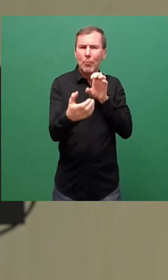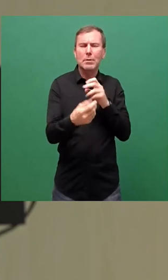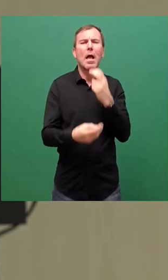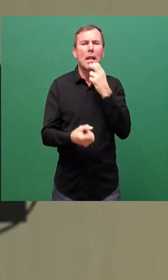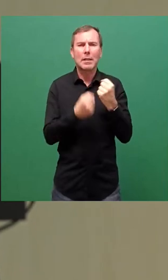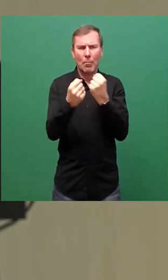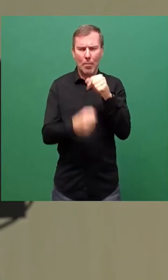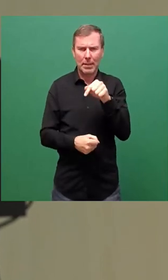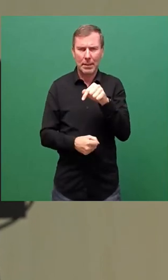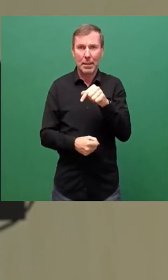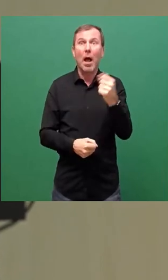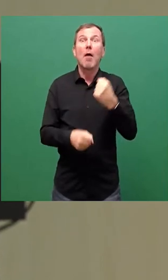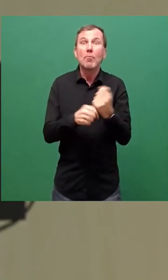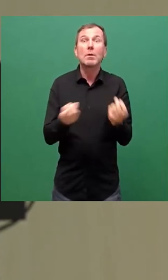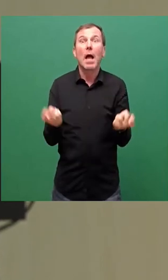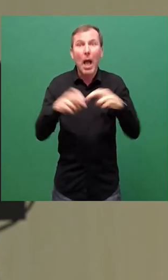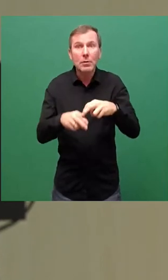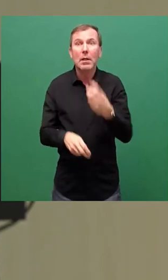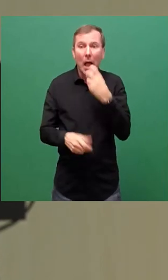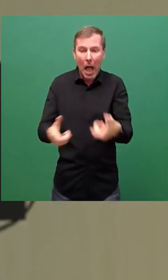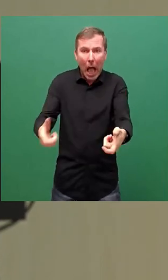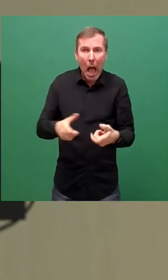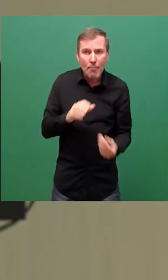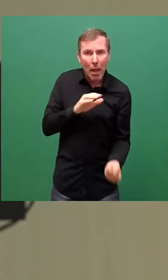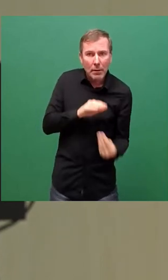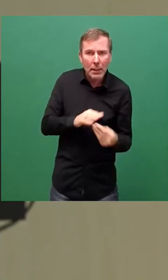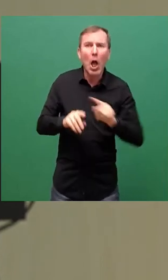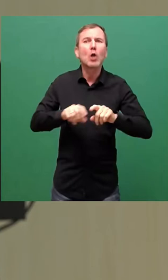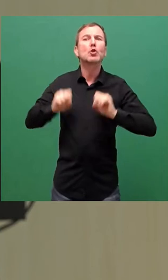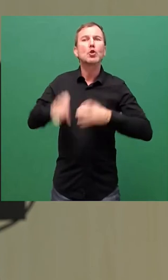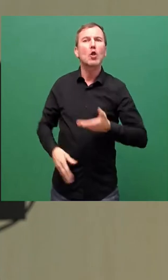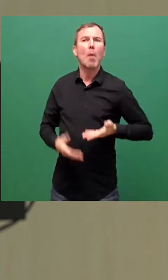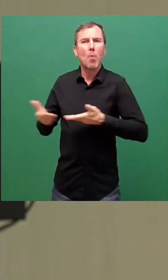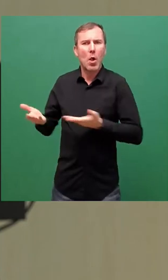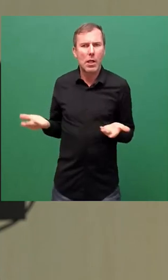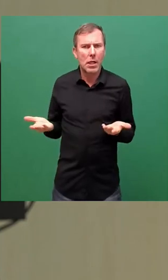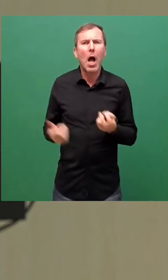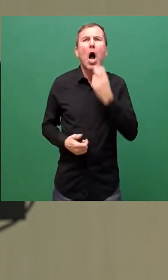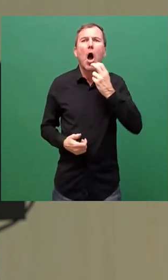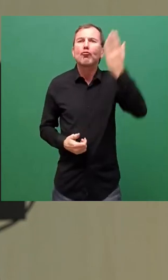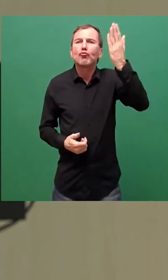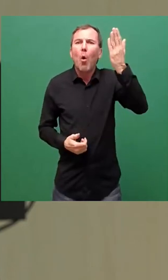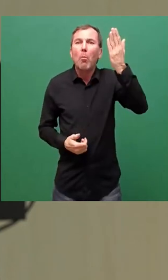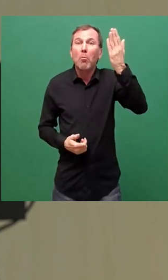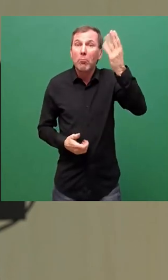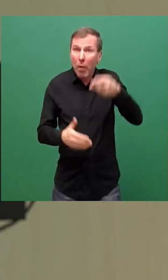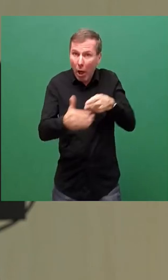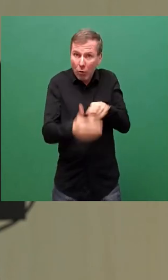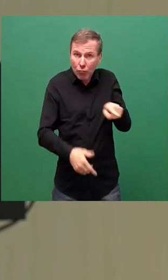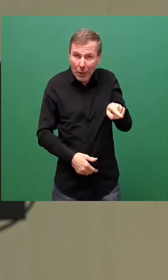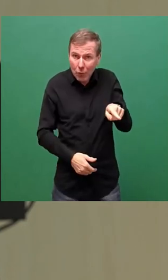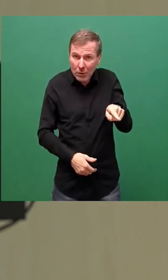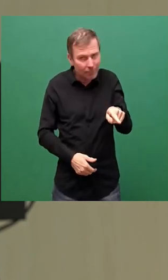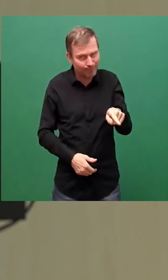muss hergestellt werden. Eine Batterie muss hergestellt werden. Das ist Sondermüll bis jetzt. Ja, der Strom kommt auch nie aus der Steckdose.